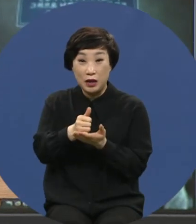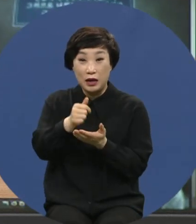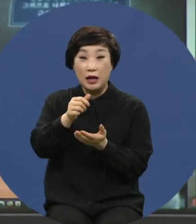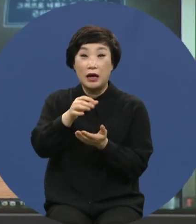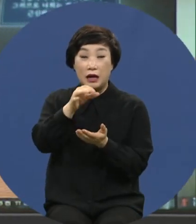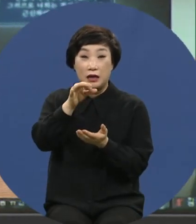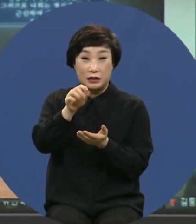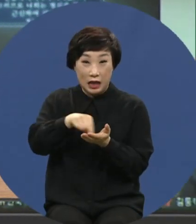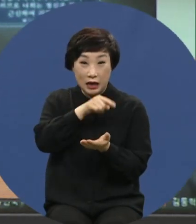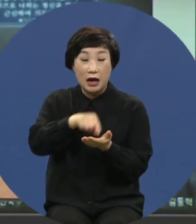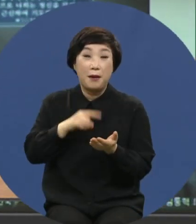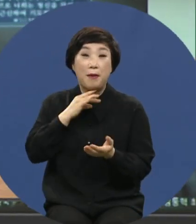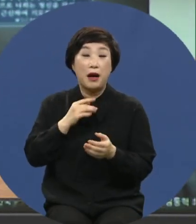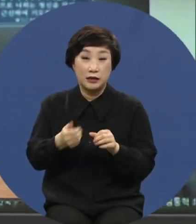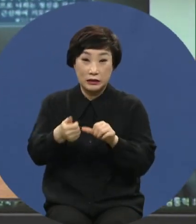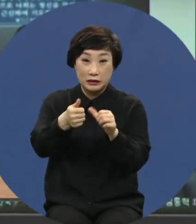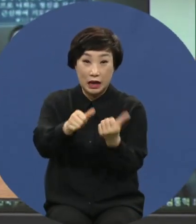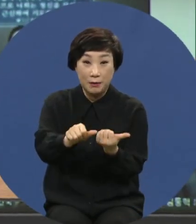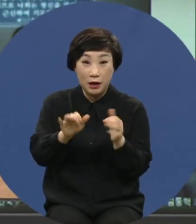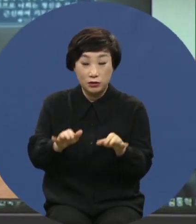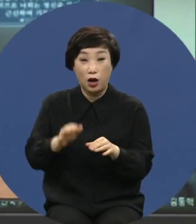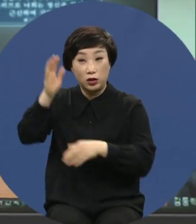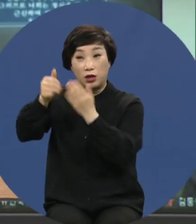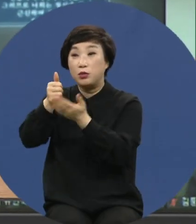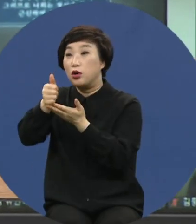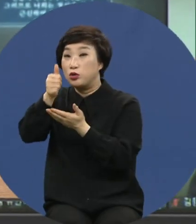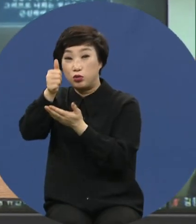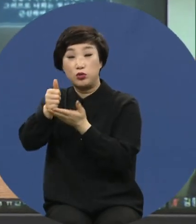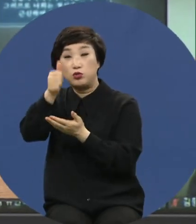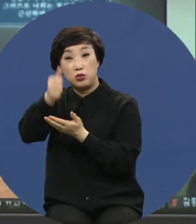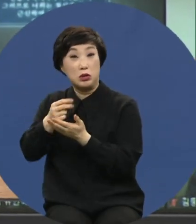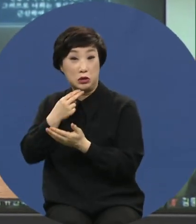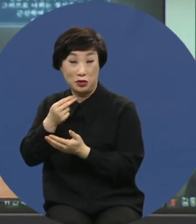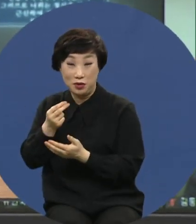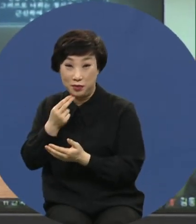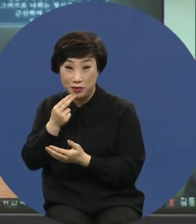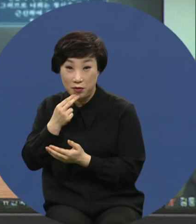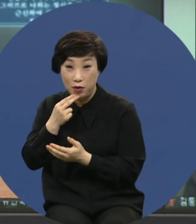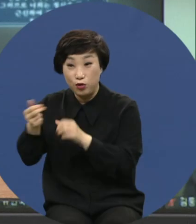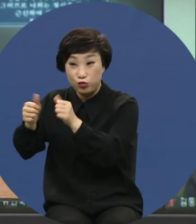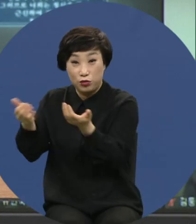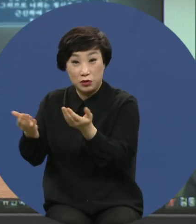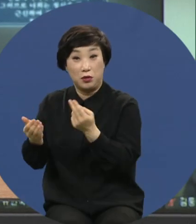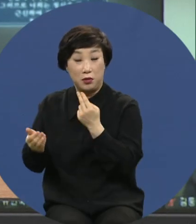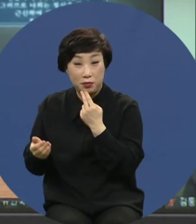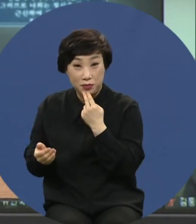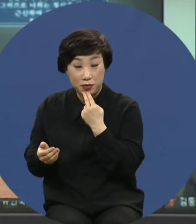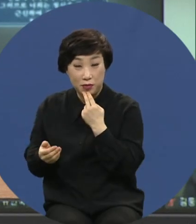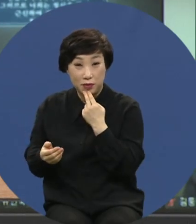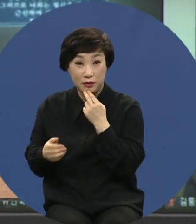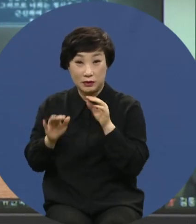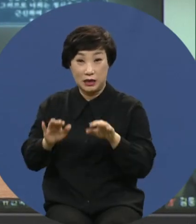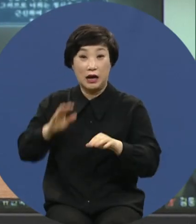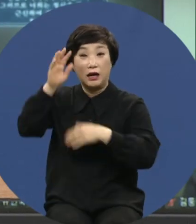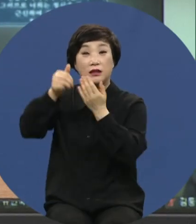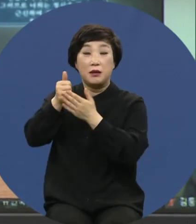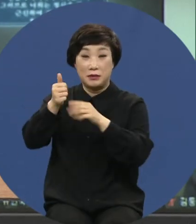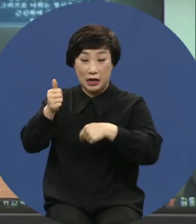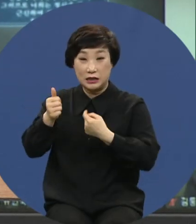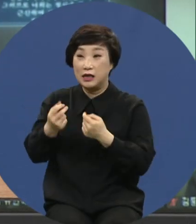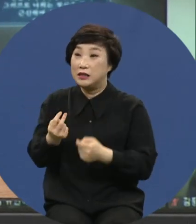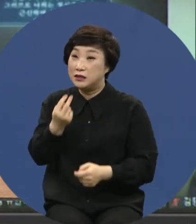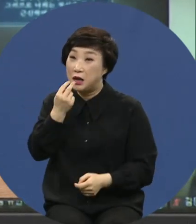죄값만 사망인데 하나님은 죄가 없으심으로 죽을 일이 없으시니 하나님